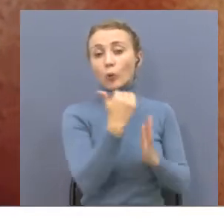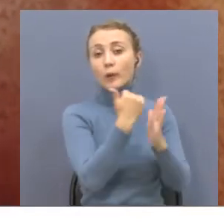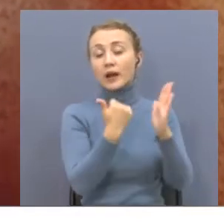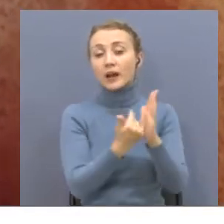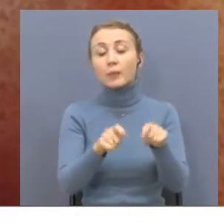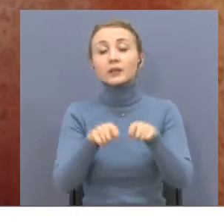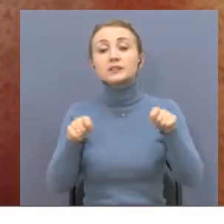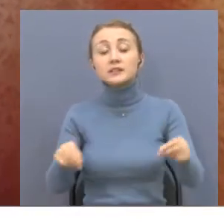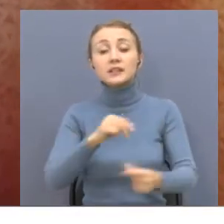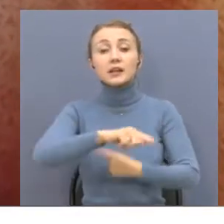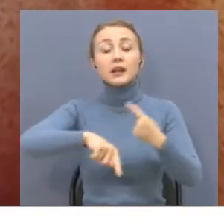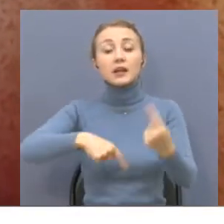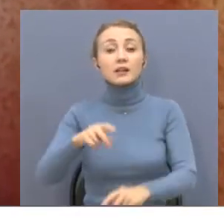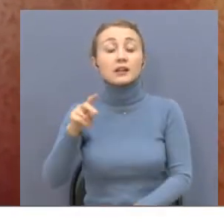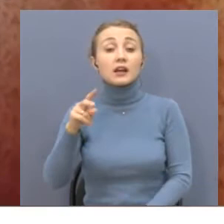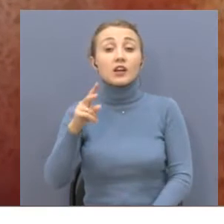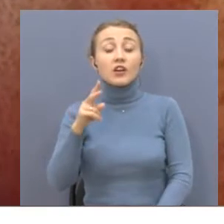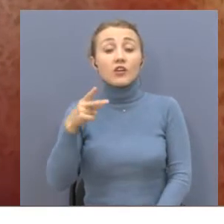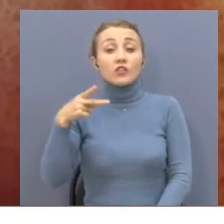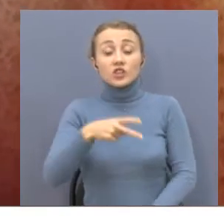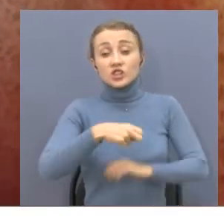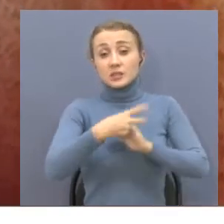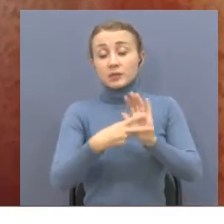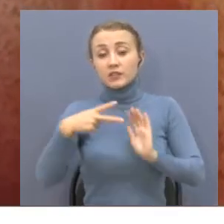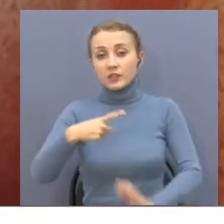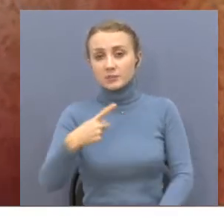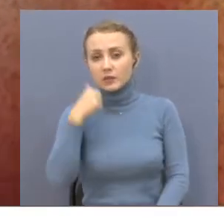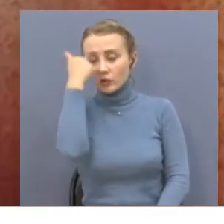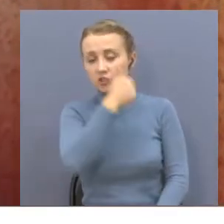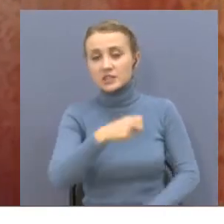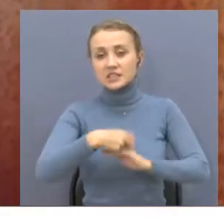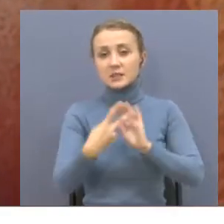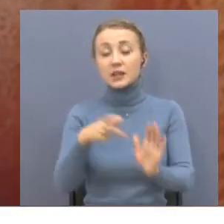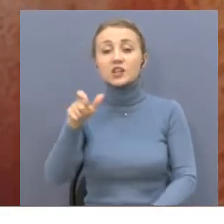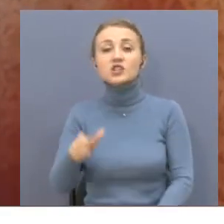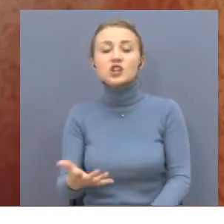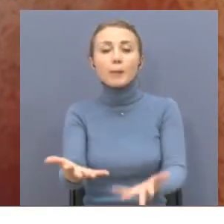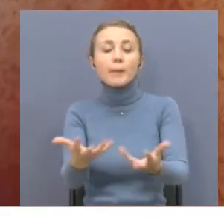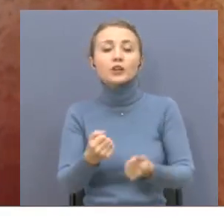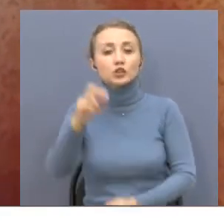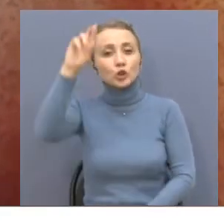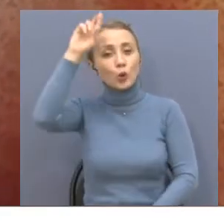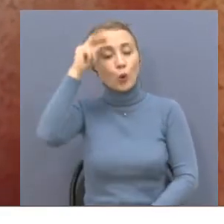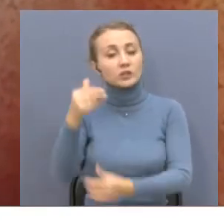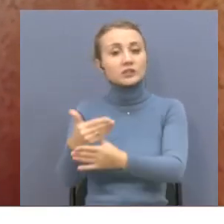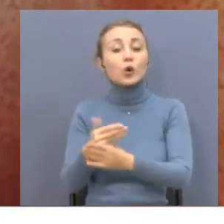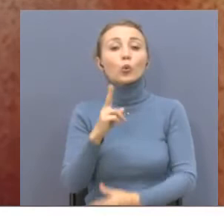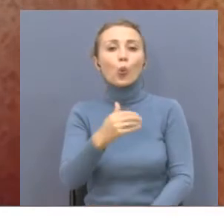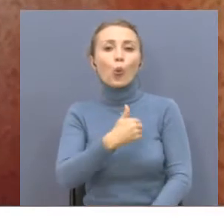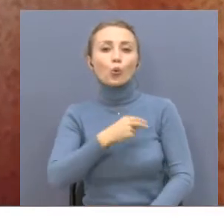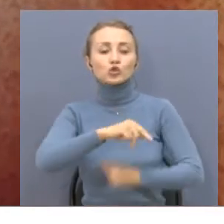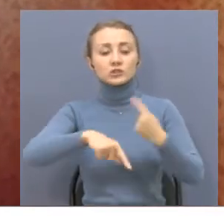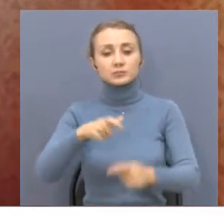2017-2021 жылдарға арналған еңбек, жұмыспен қамту және жаппай кәсіпкерлікті дамытуға арналған бағдарламасы аясында өз кәсібін